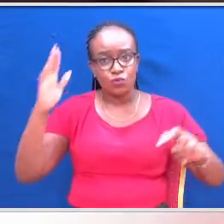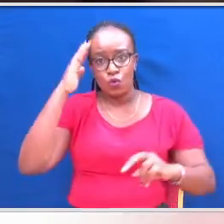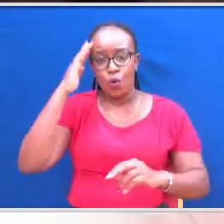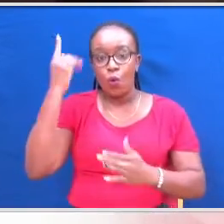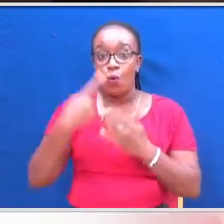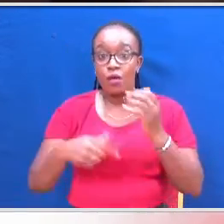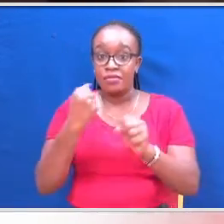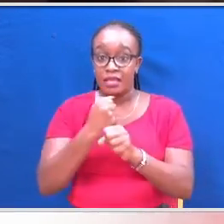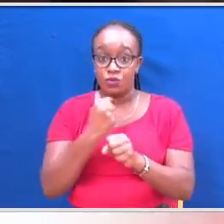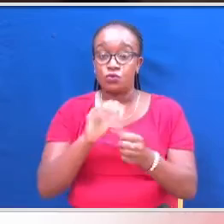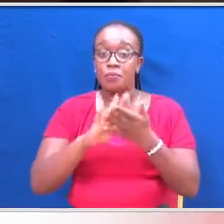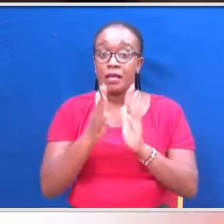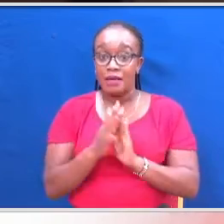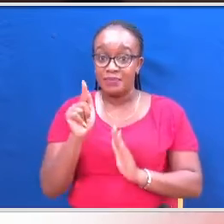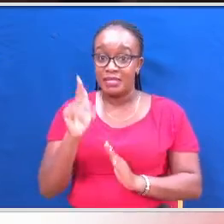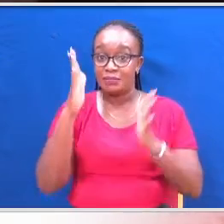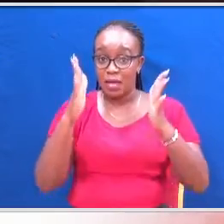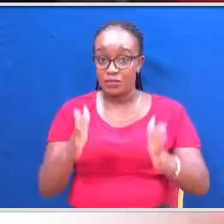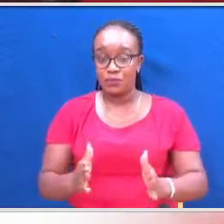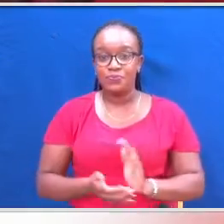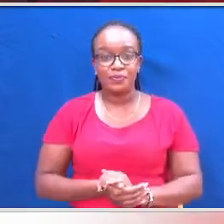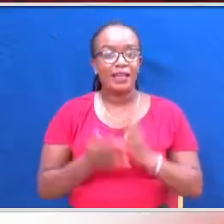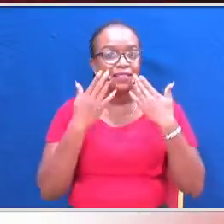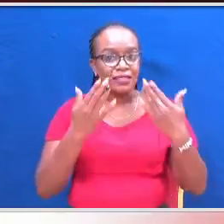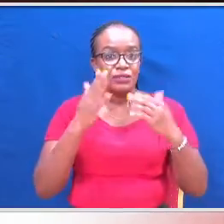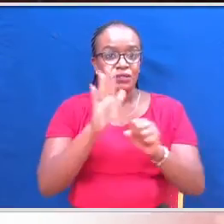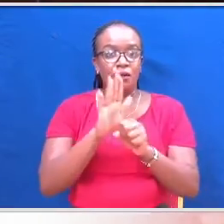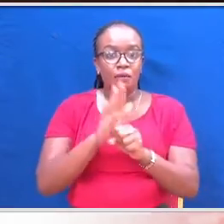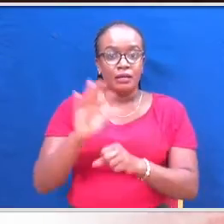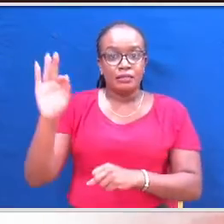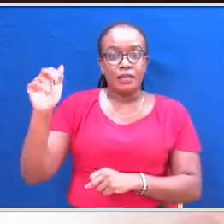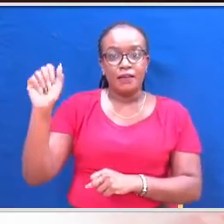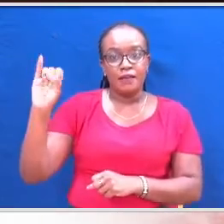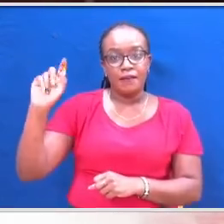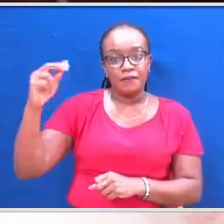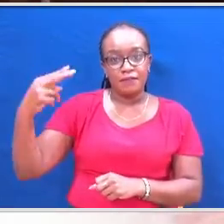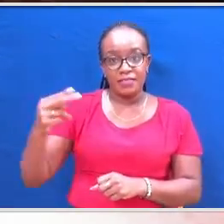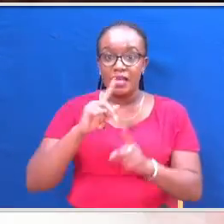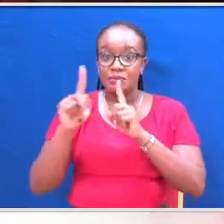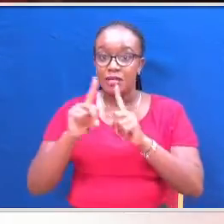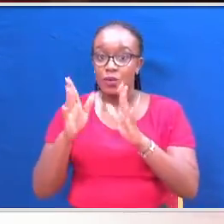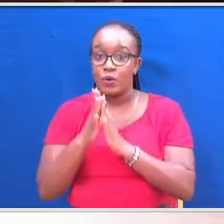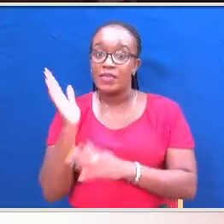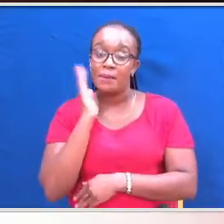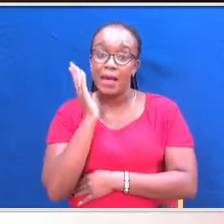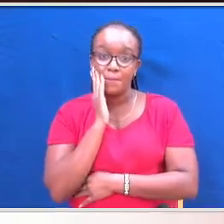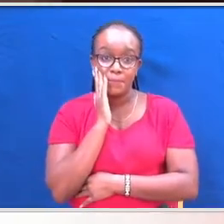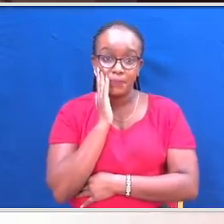so as to become that person. All right. Thank you so much, Faith. Now I will be speaking to the mom.